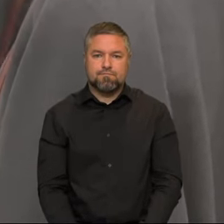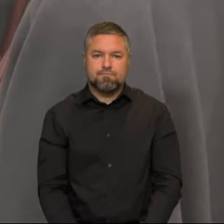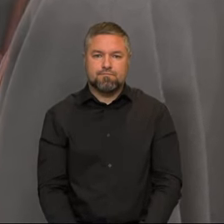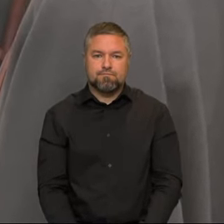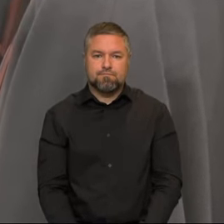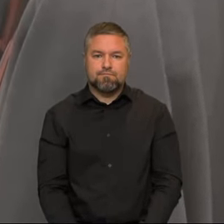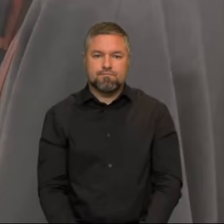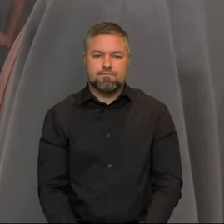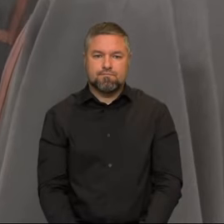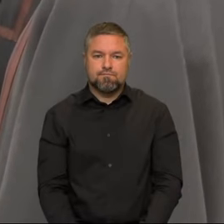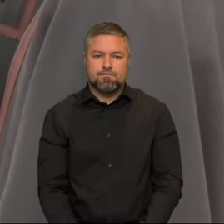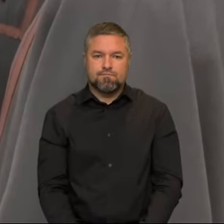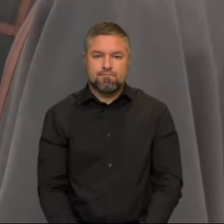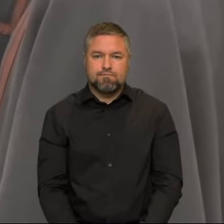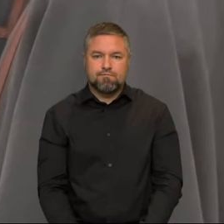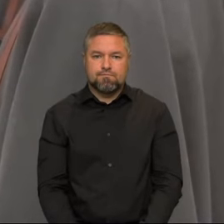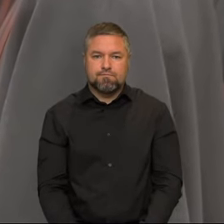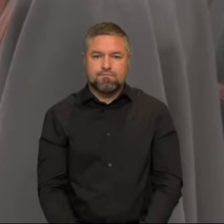Pani Zuzanna Garstka.